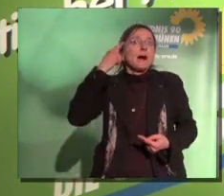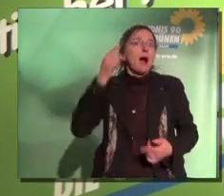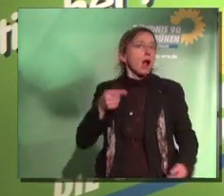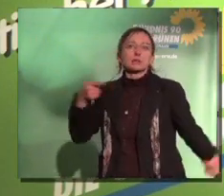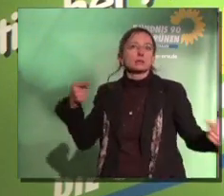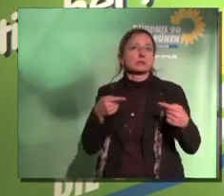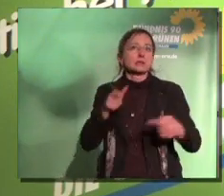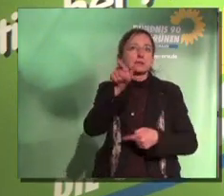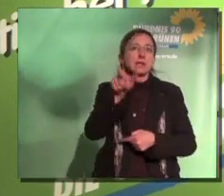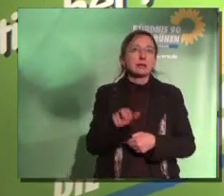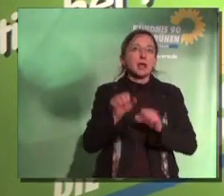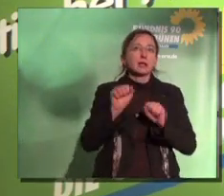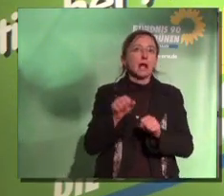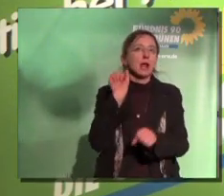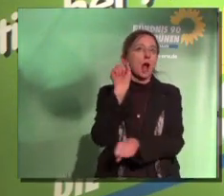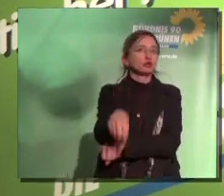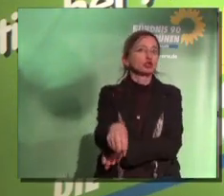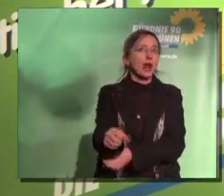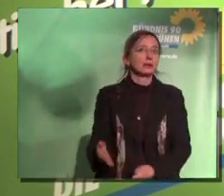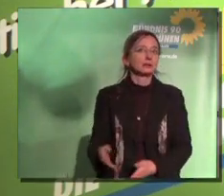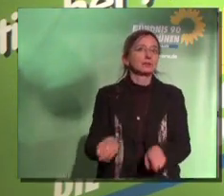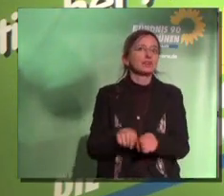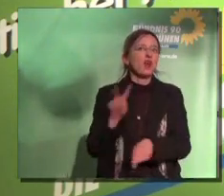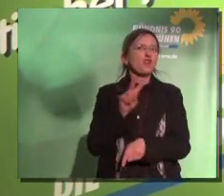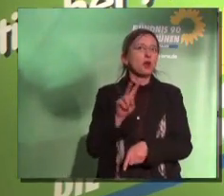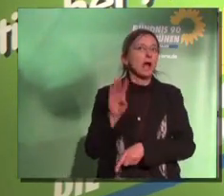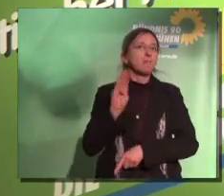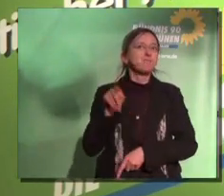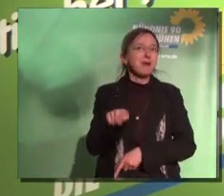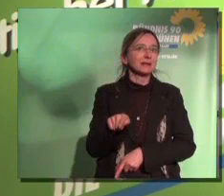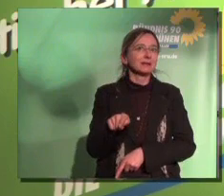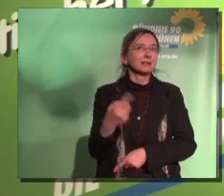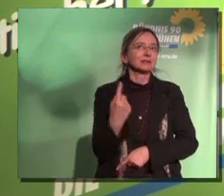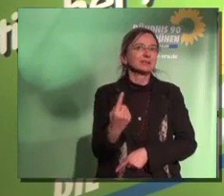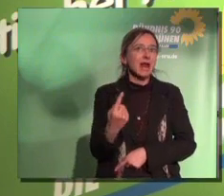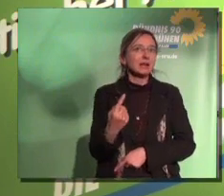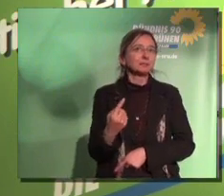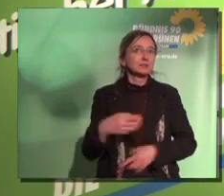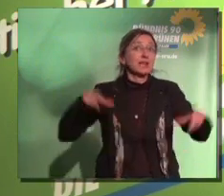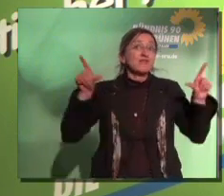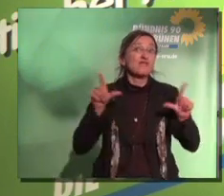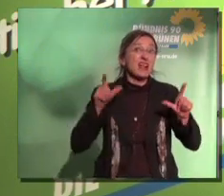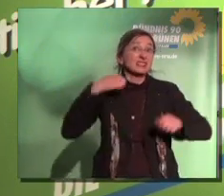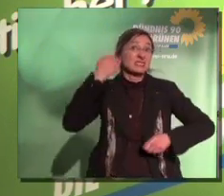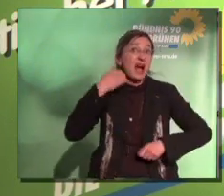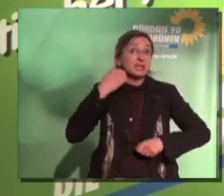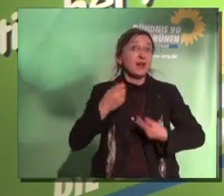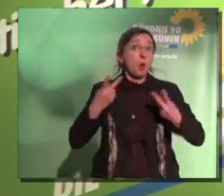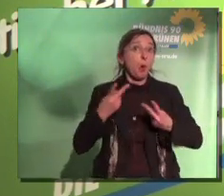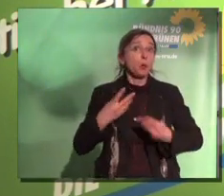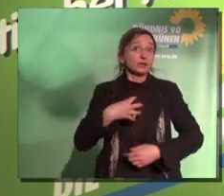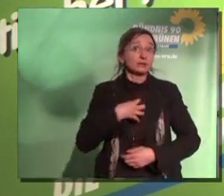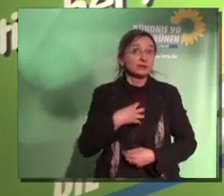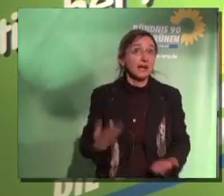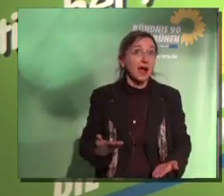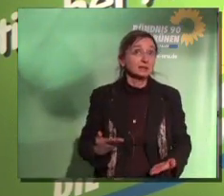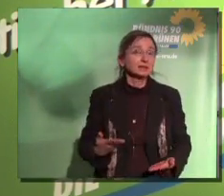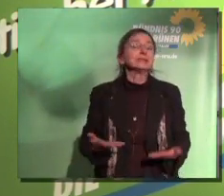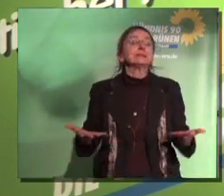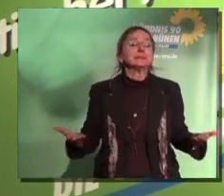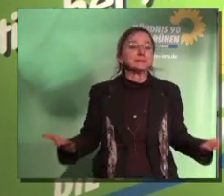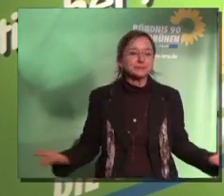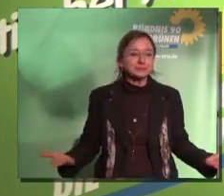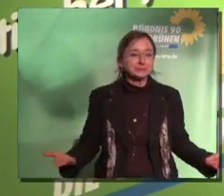nämlich Volker Beck. Und wenn der Karneval feiert oder krank ist, dann macht er nichts in der Politik. Also Angst vom Papst.